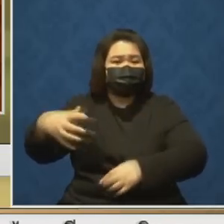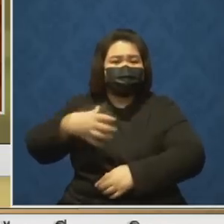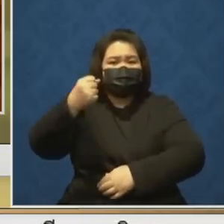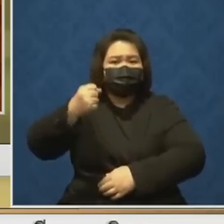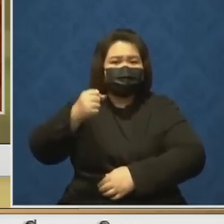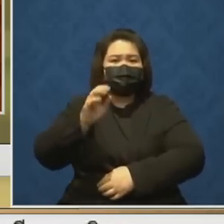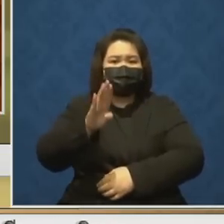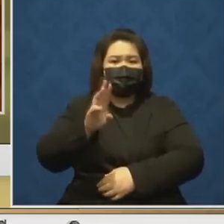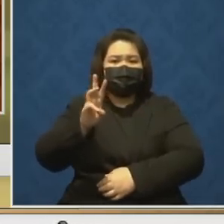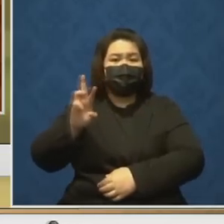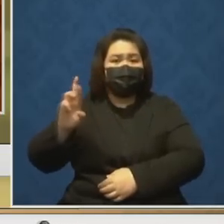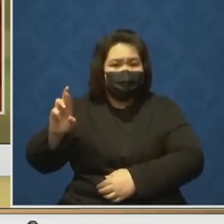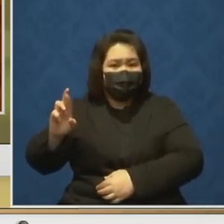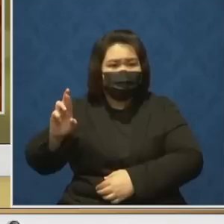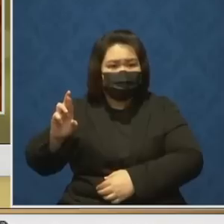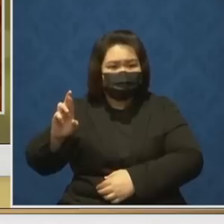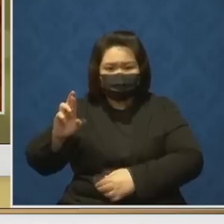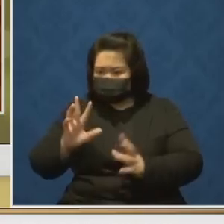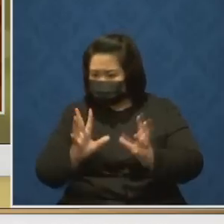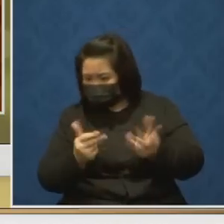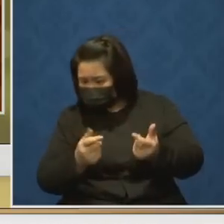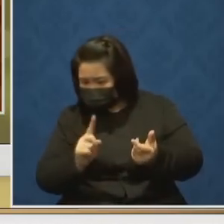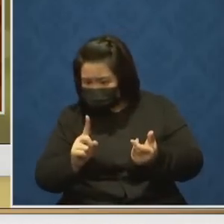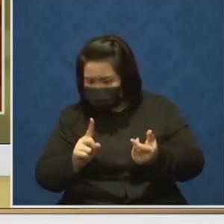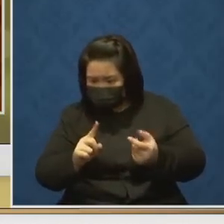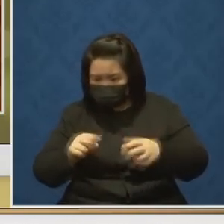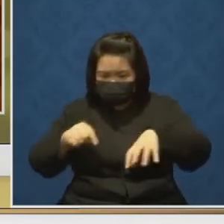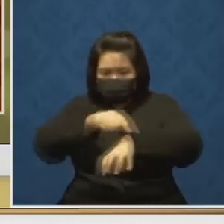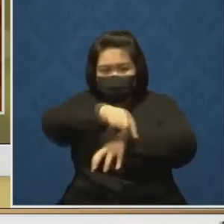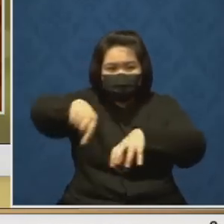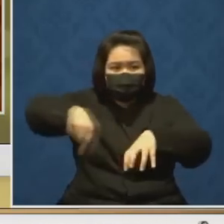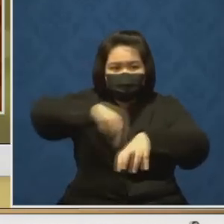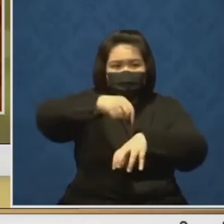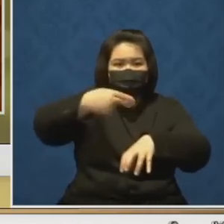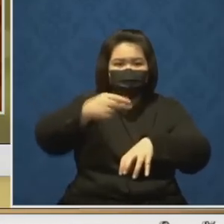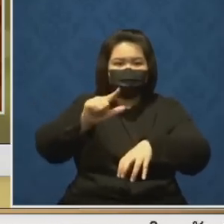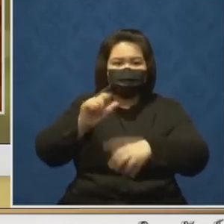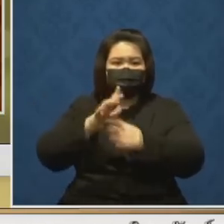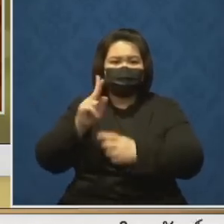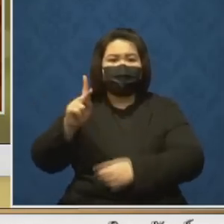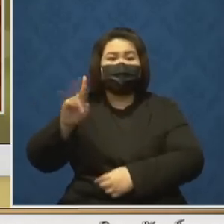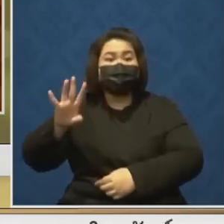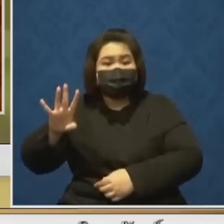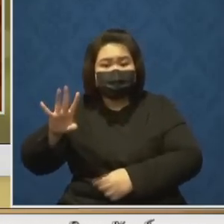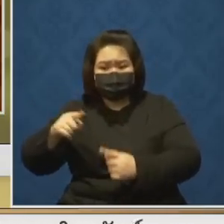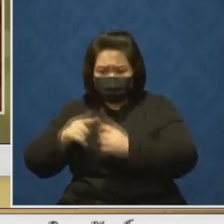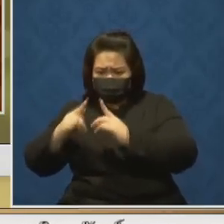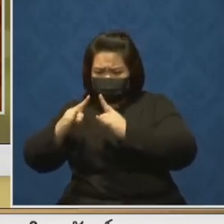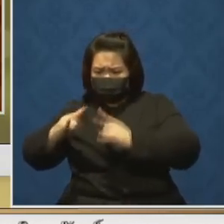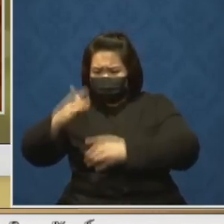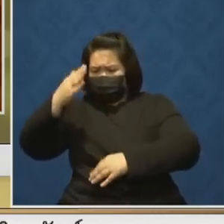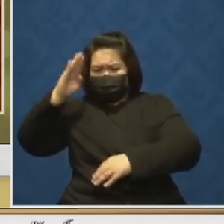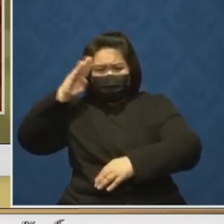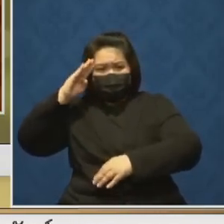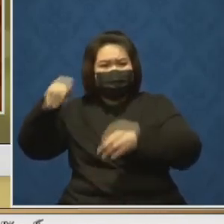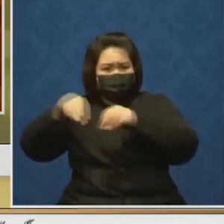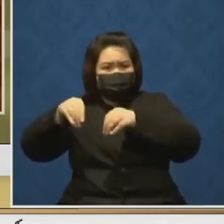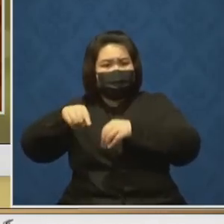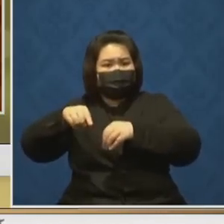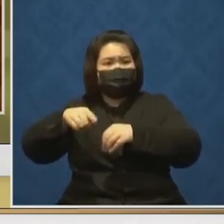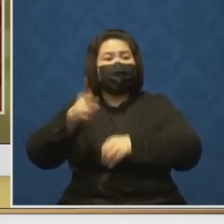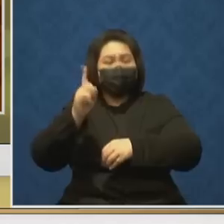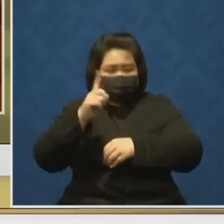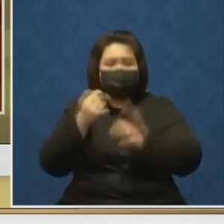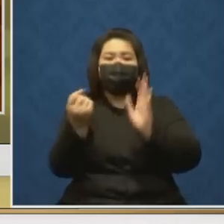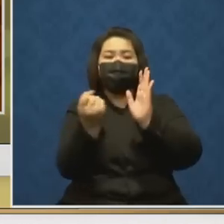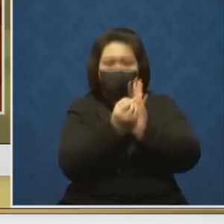."ถูกค่มหายไปจากวงเวี หักษี หน้าค่ายทหารทั้งที่อนุษธาวรีนี้ได้ถูกข